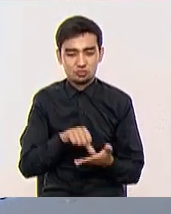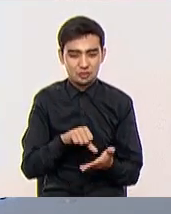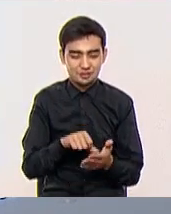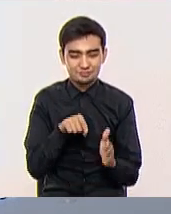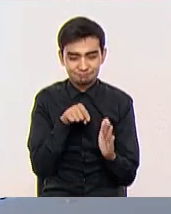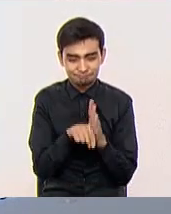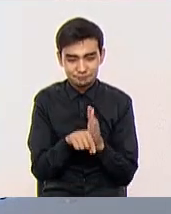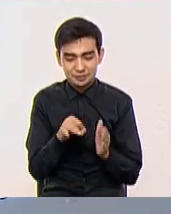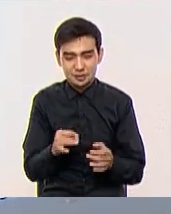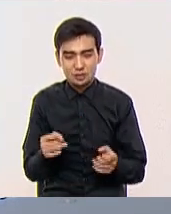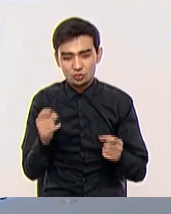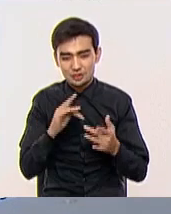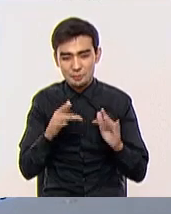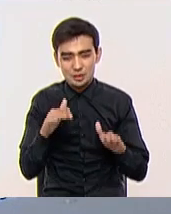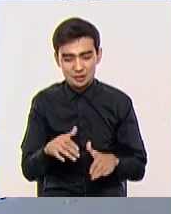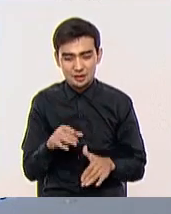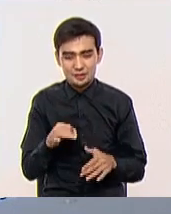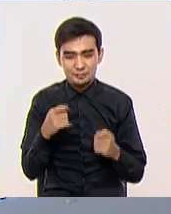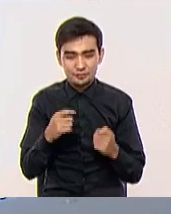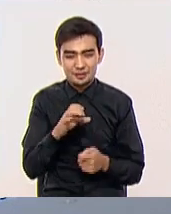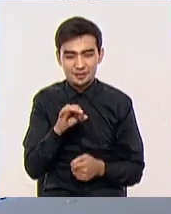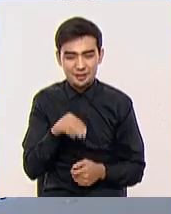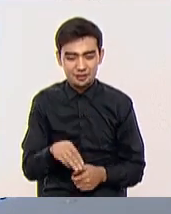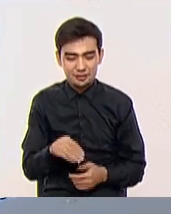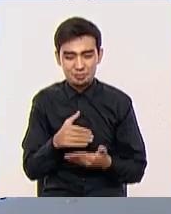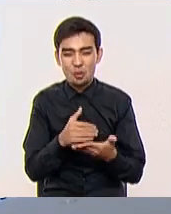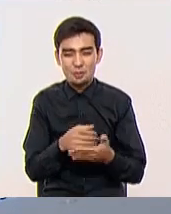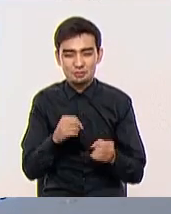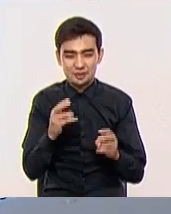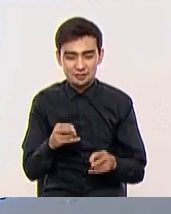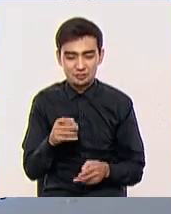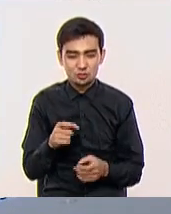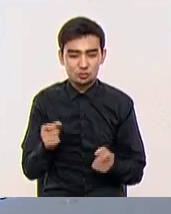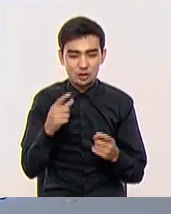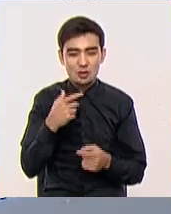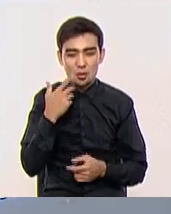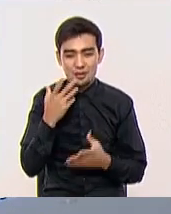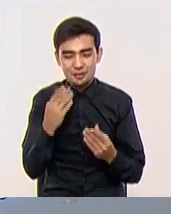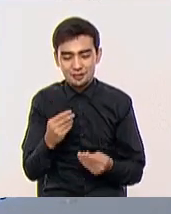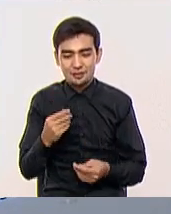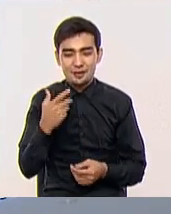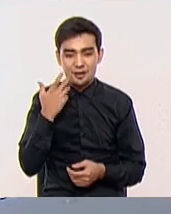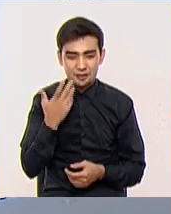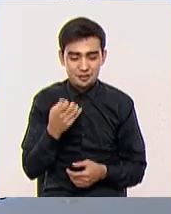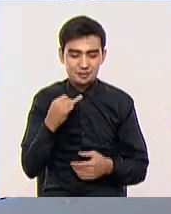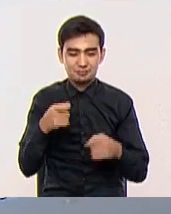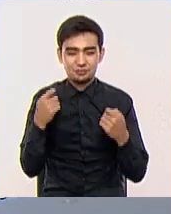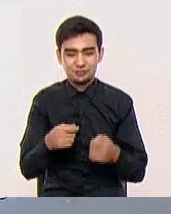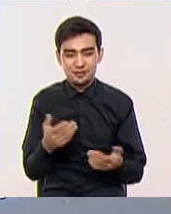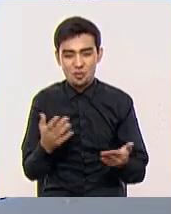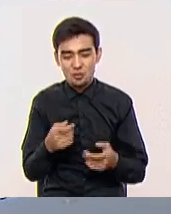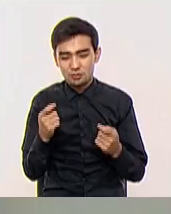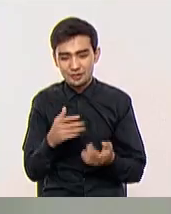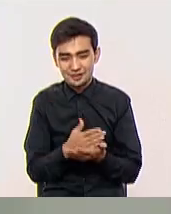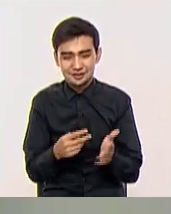сол электрондық сауда орнының сайтынан көріп, жаңағы қай жерде, қай күні, қай кезде, қандай мүлік